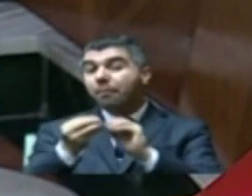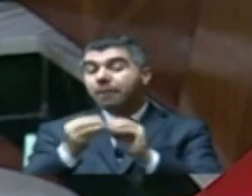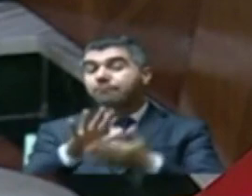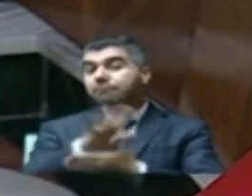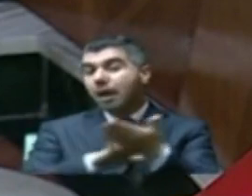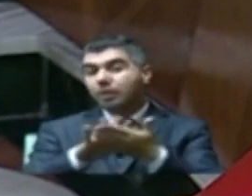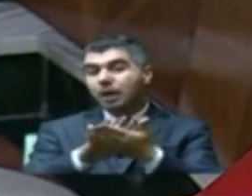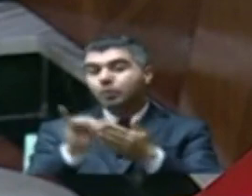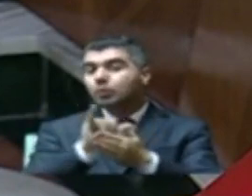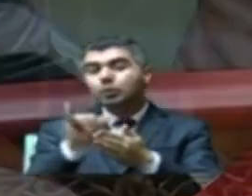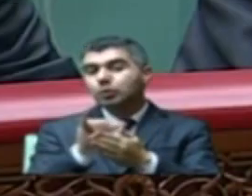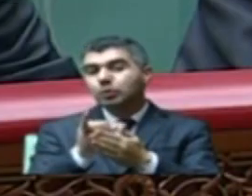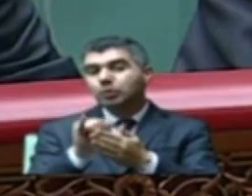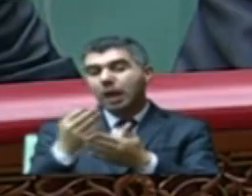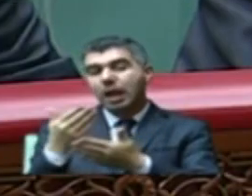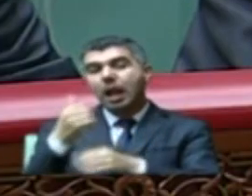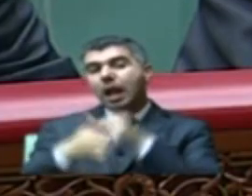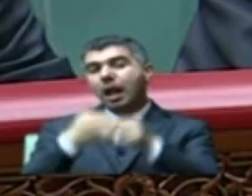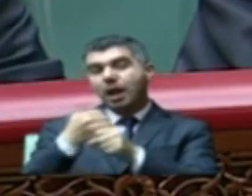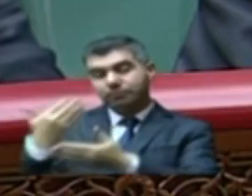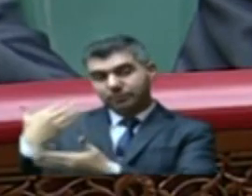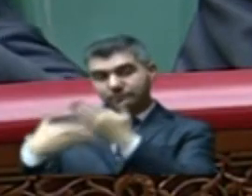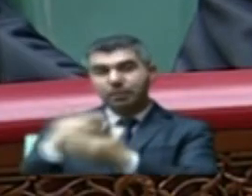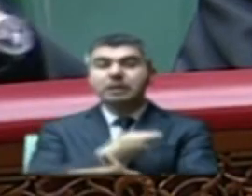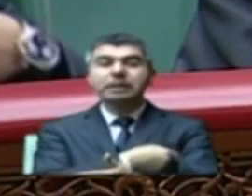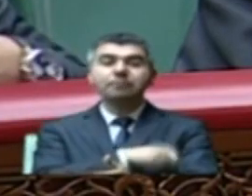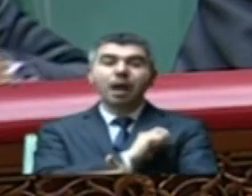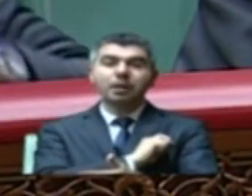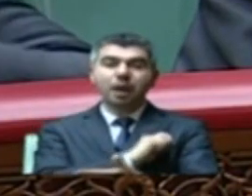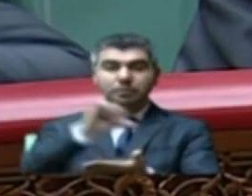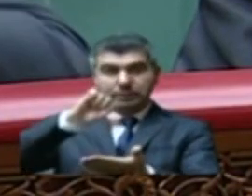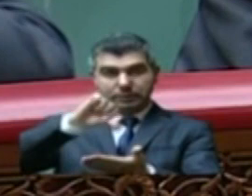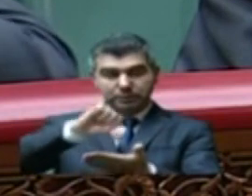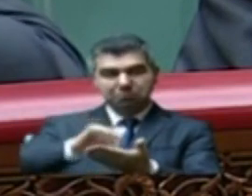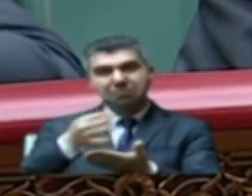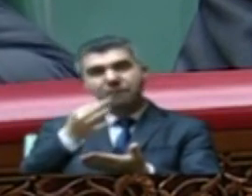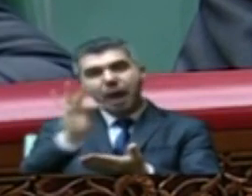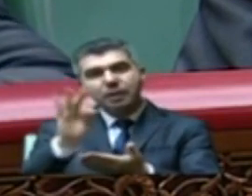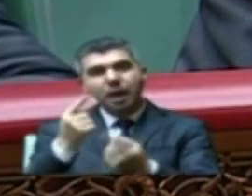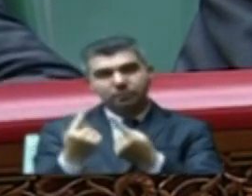خلال السنوات الماضيه وخاصه مع اسبانيا وشويه